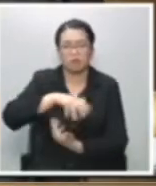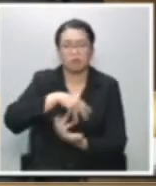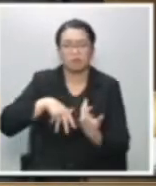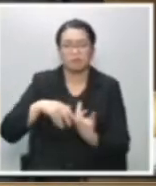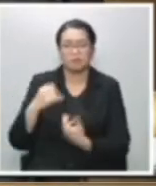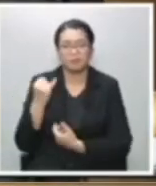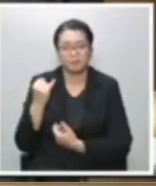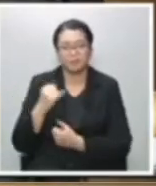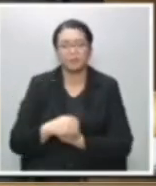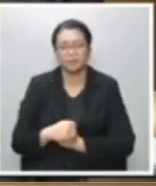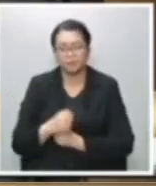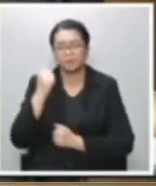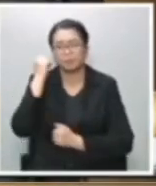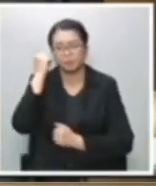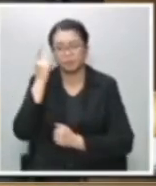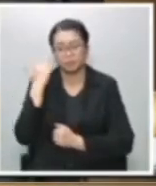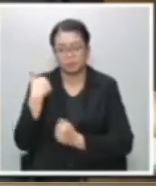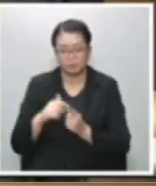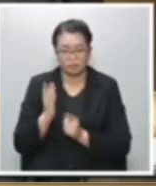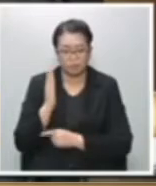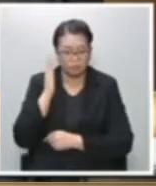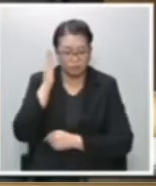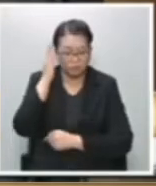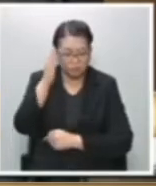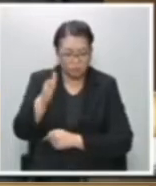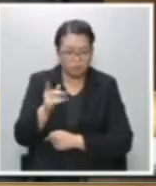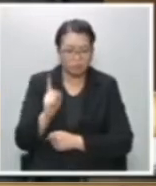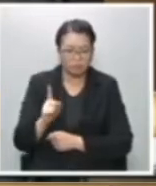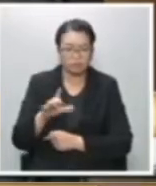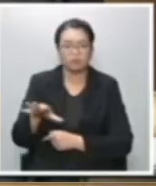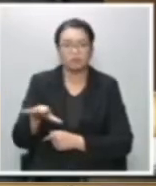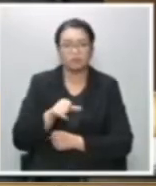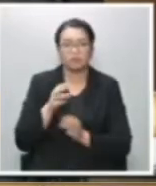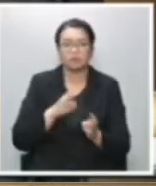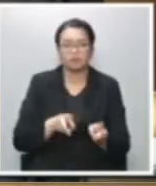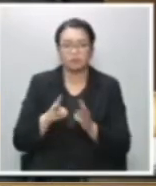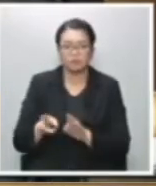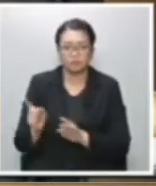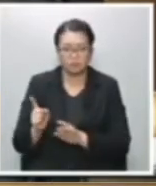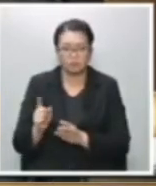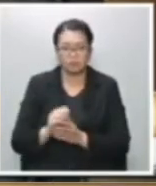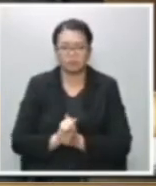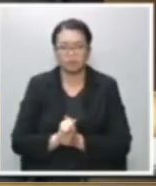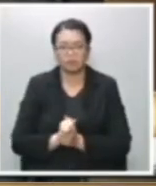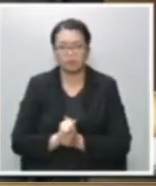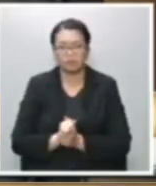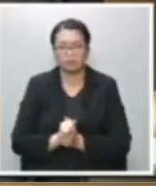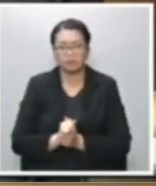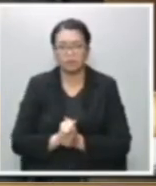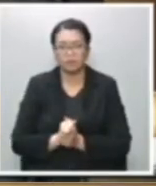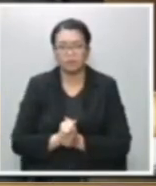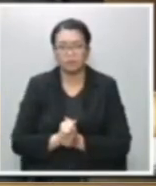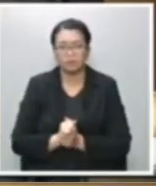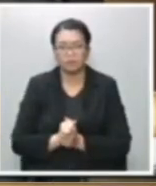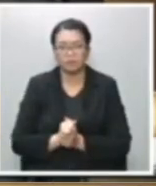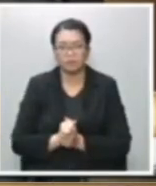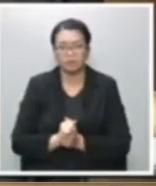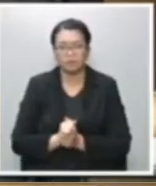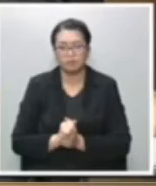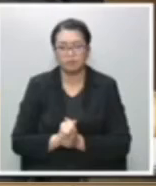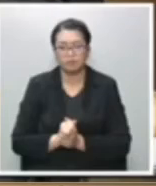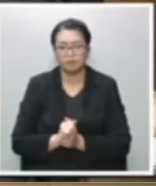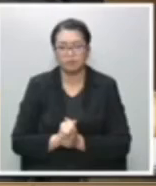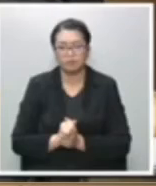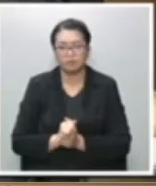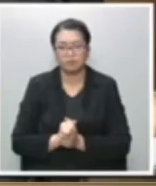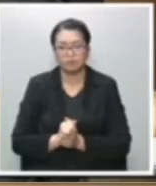ปหรือในฤดูการผลิตต่อไปโดยใช้แนวทางที่ว่าพยายามจะใช้การที่เราเรียกว่าต้องใช้ทับศัพท์นะครับว่า